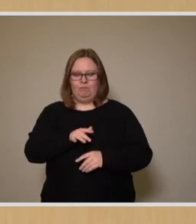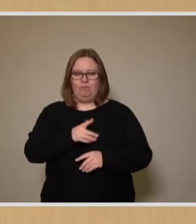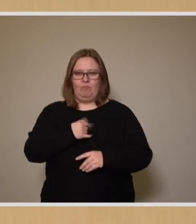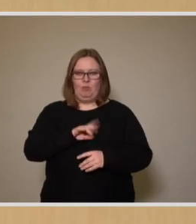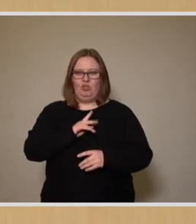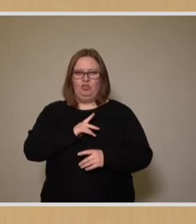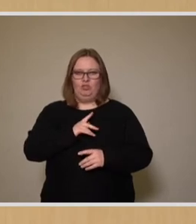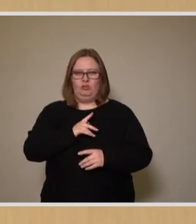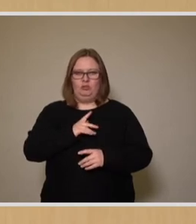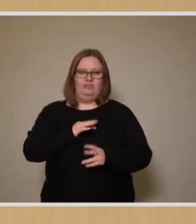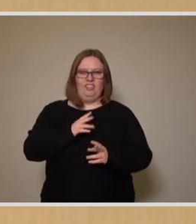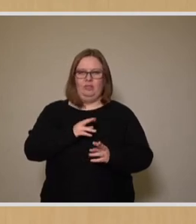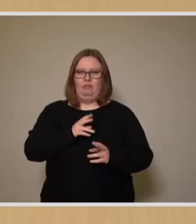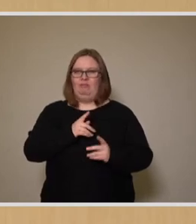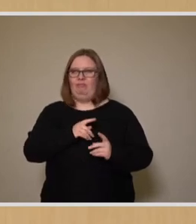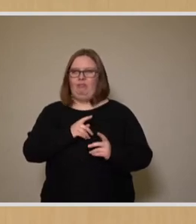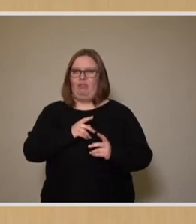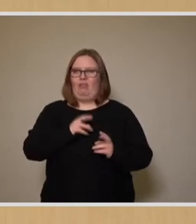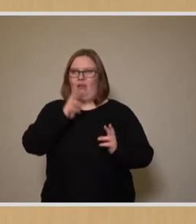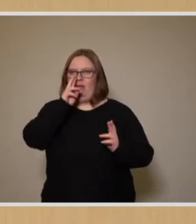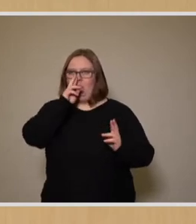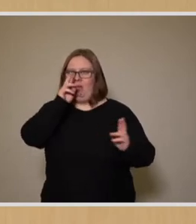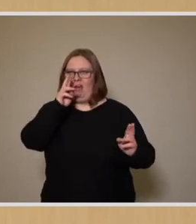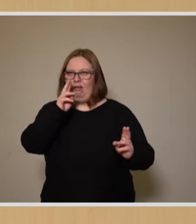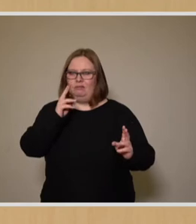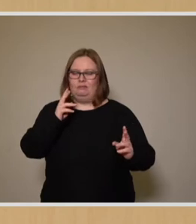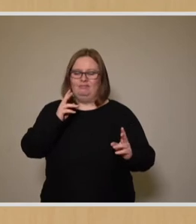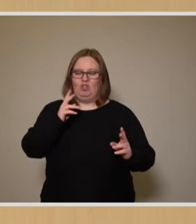um Beachten ging, sondern hier die